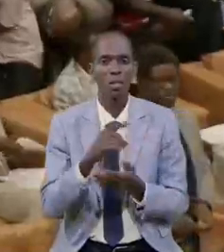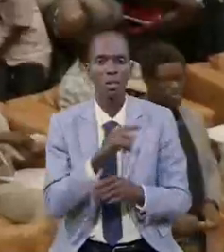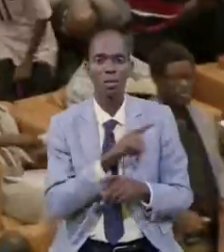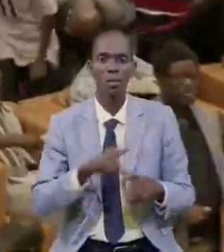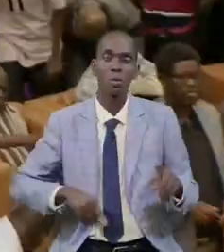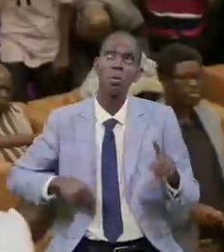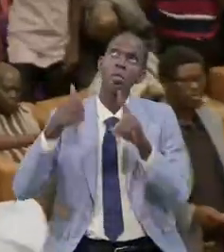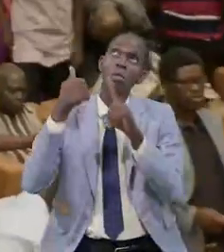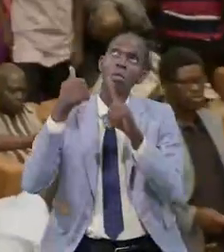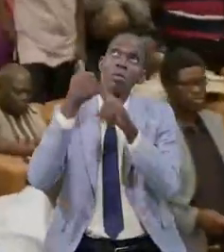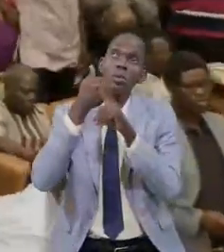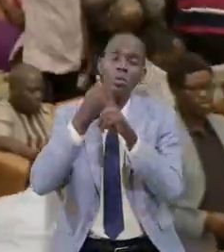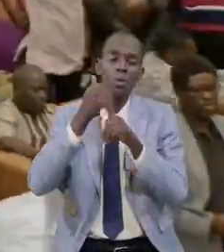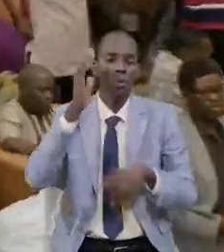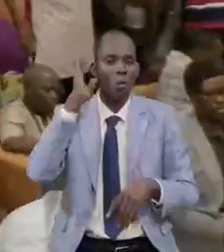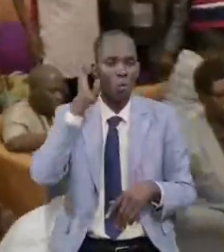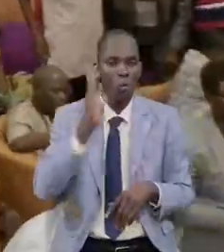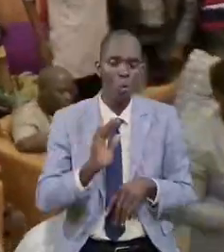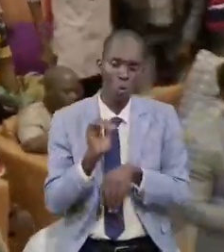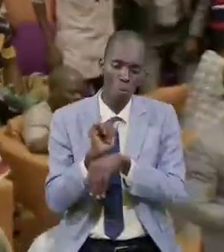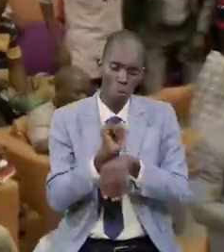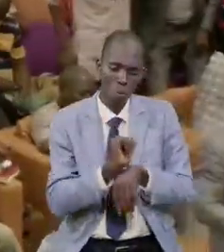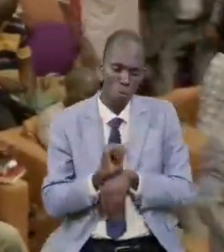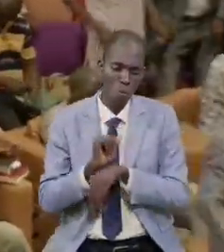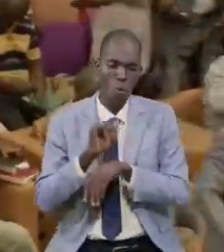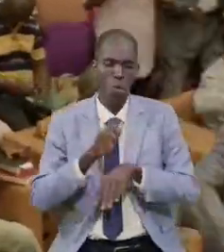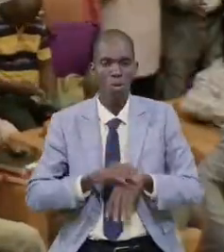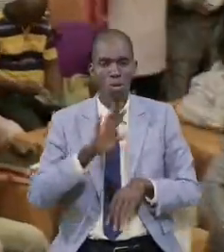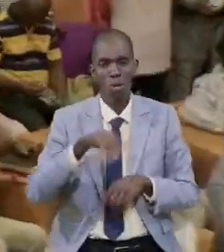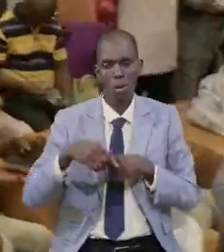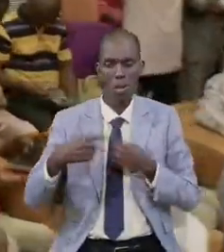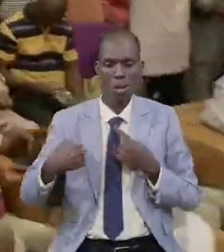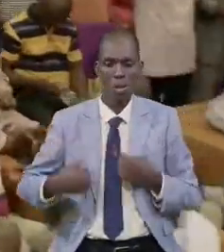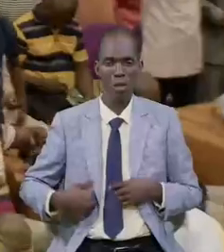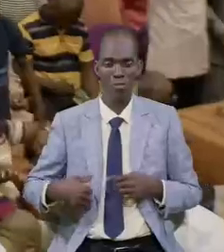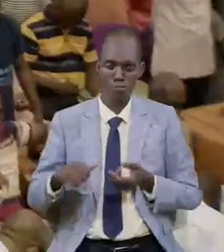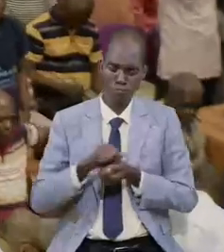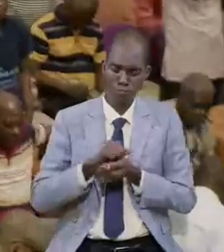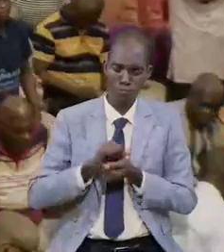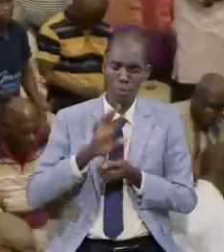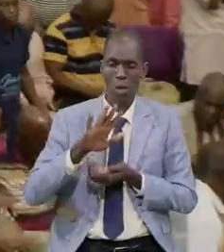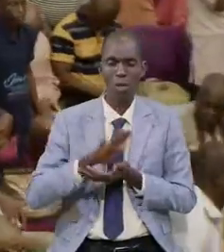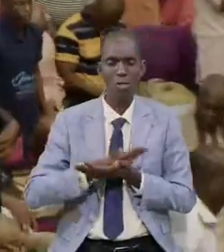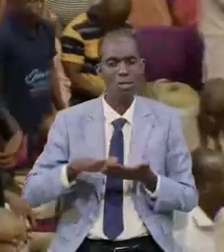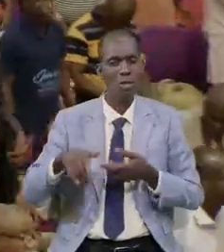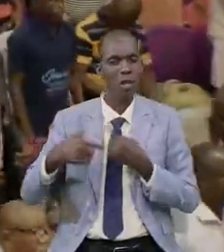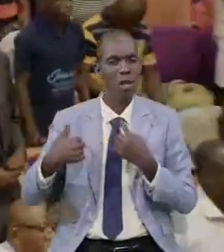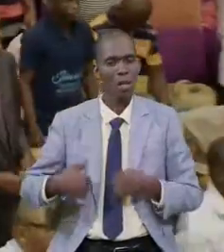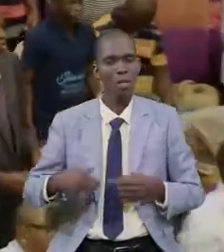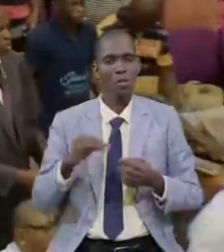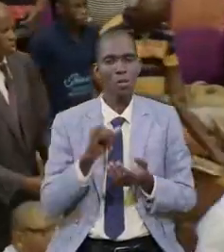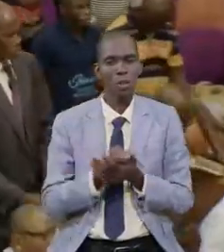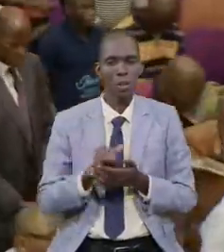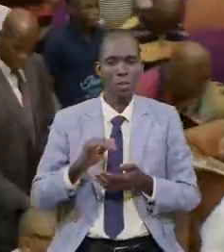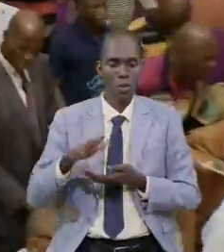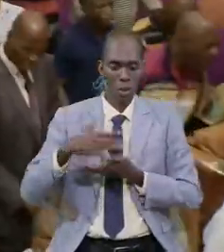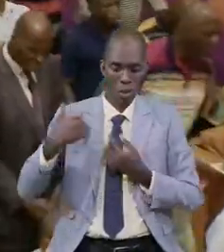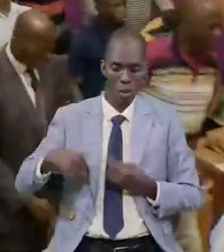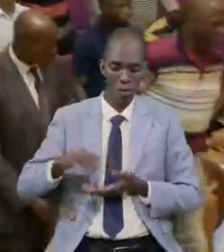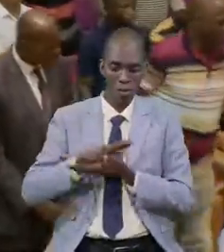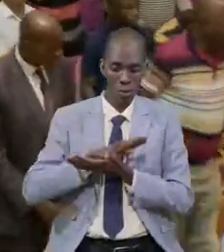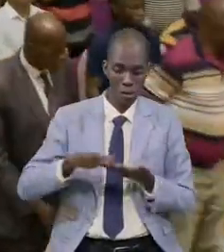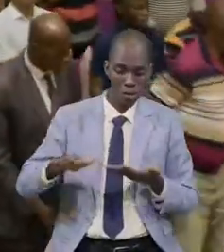le Seigneur lui-même agisse dans notre cœur. Pour qu'il agisse dans notre